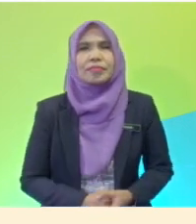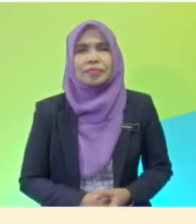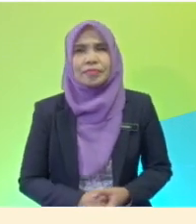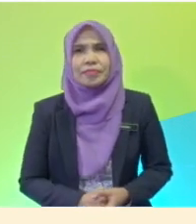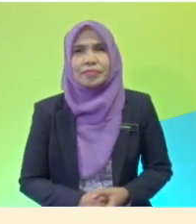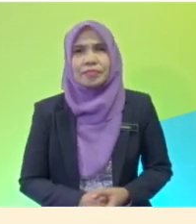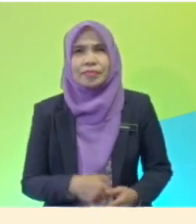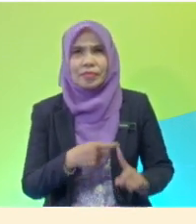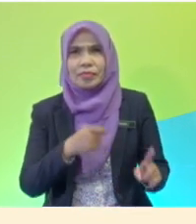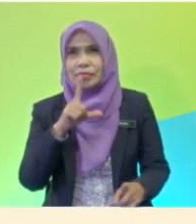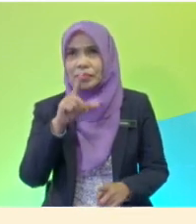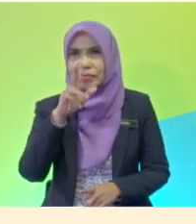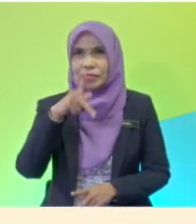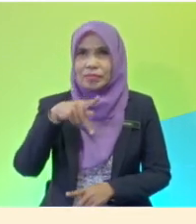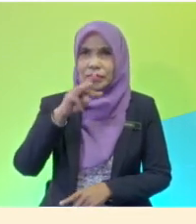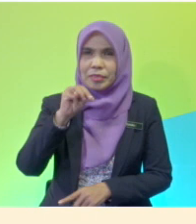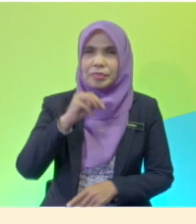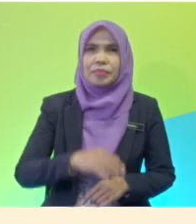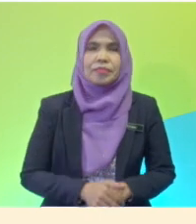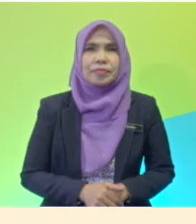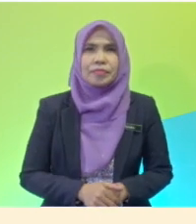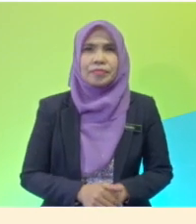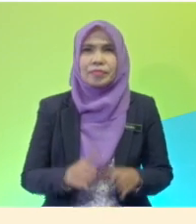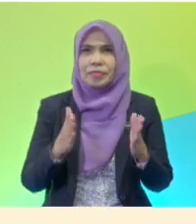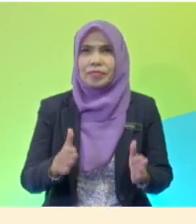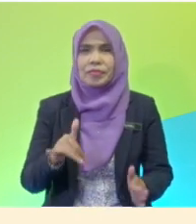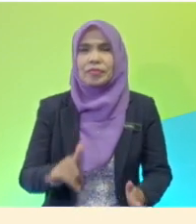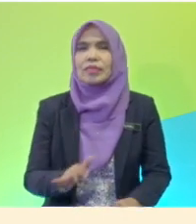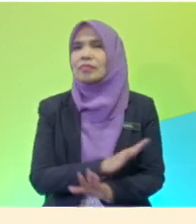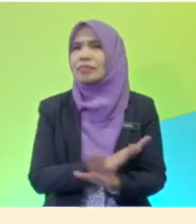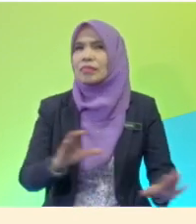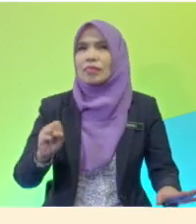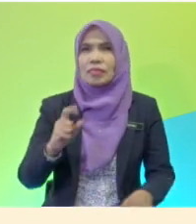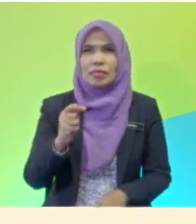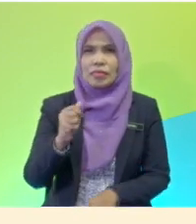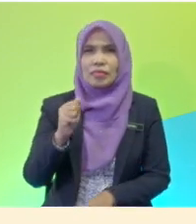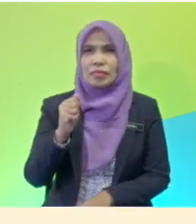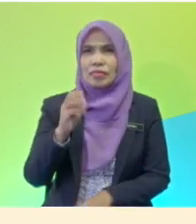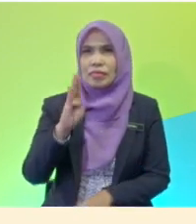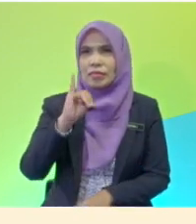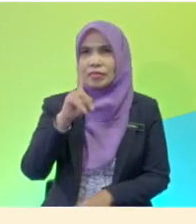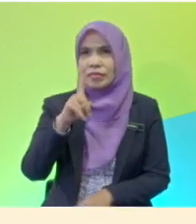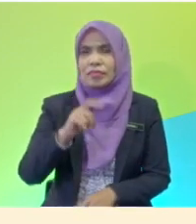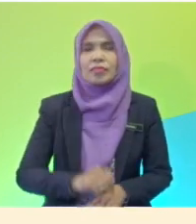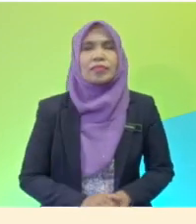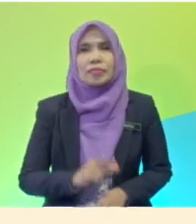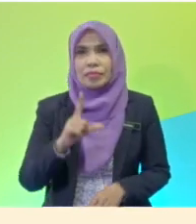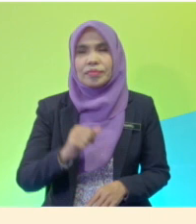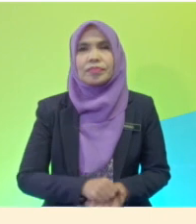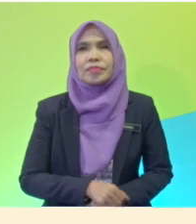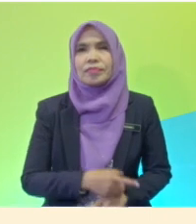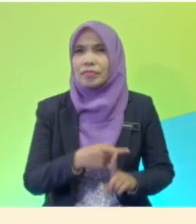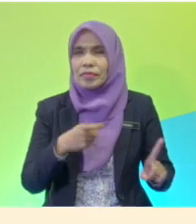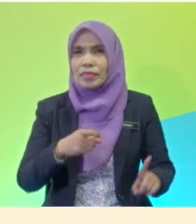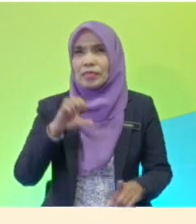lembaga individu yang tidak stabil dari SP emosi dan psikologi dan beranggapan orang lain